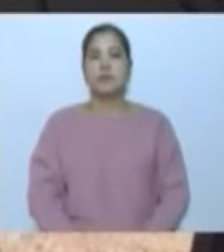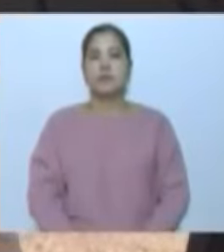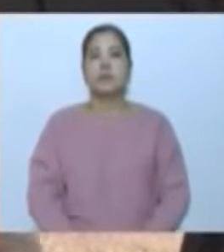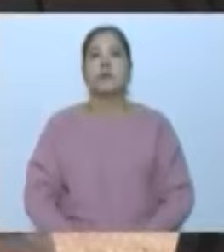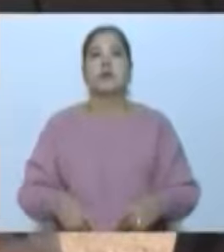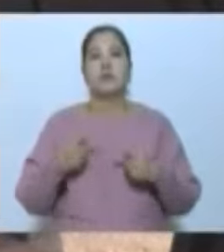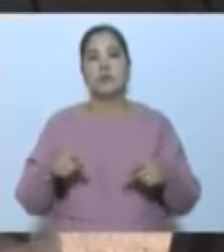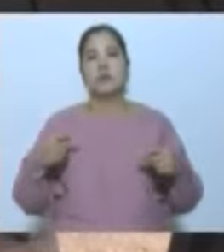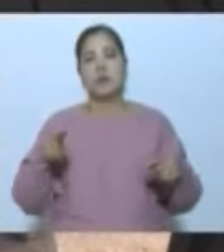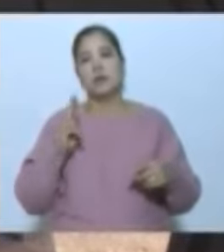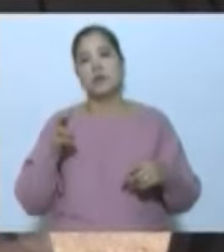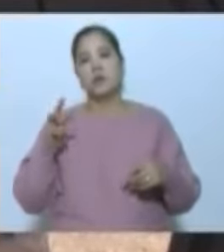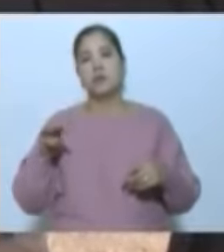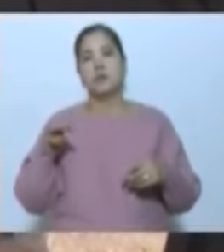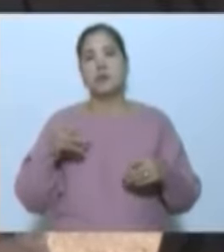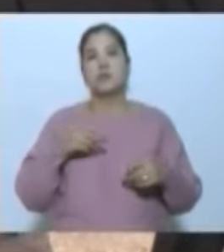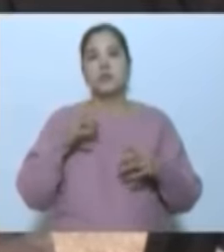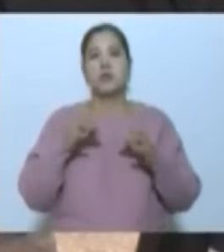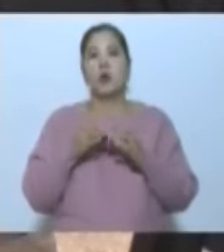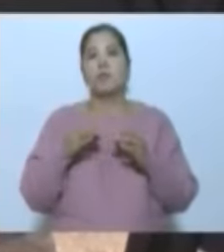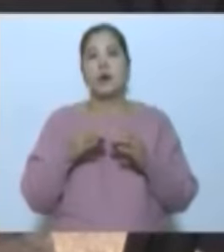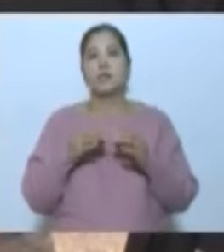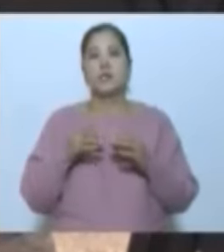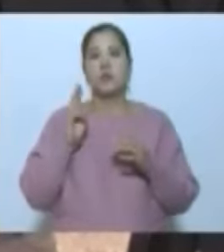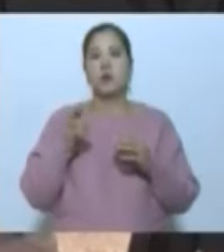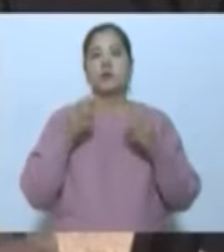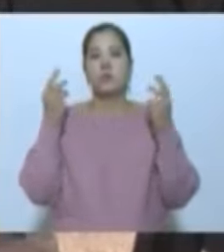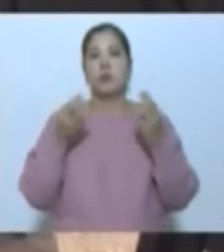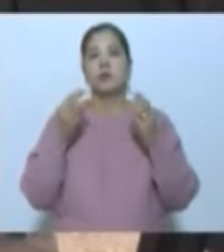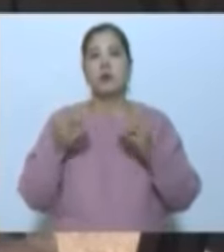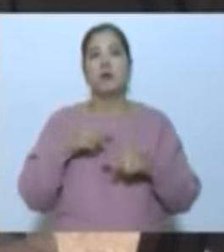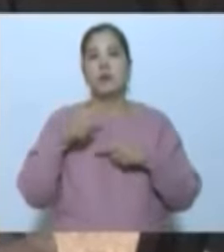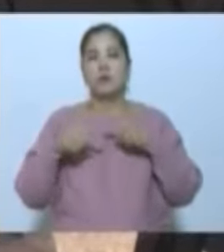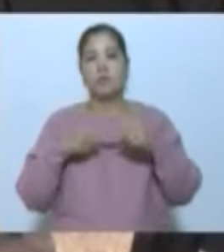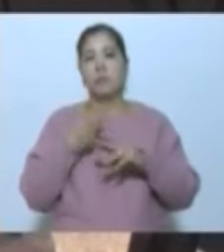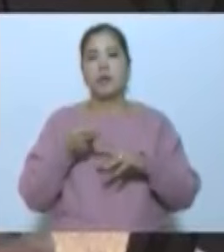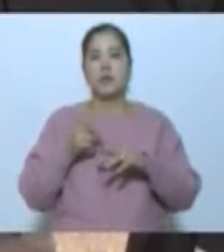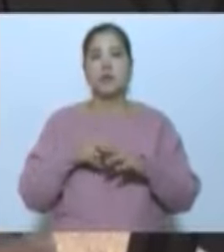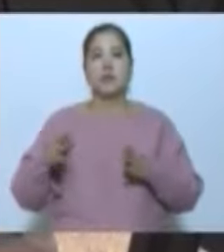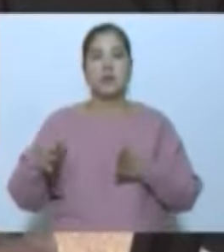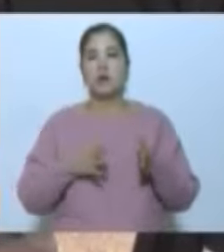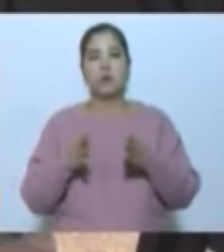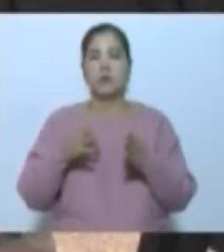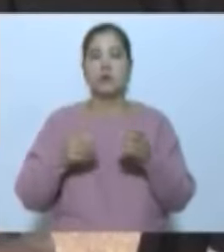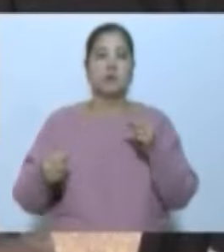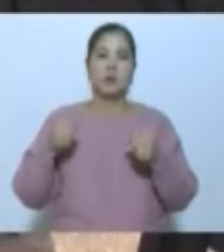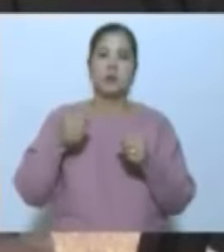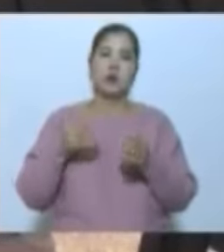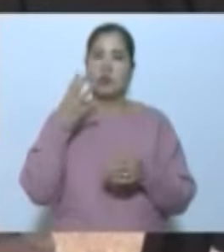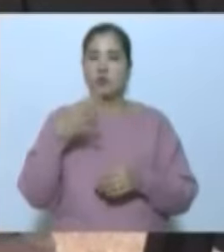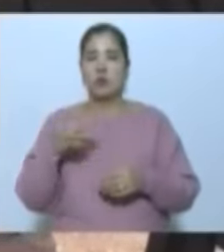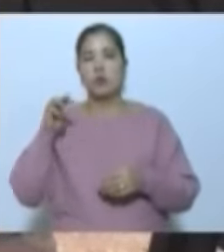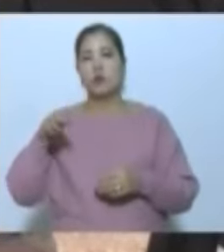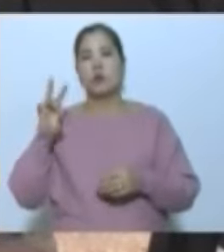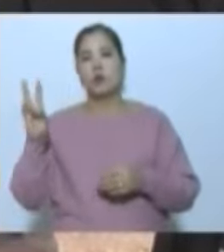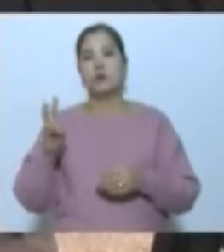В нескольких километрах от нас есть компания «Коммунай». Чтобы доставить до него оборудование, по этой дороге ездят машины по 40 тонн. Иногда с